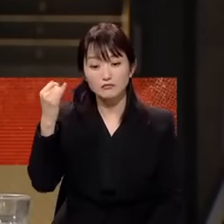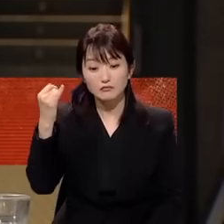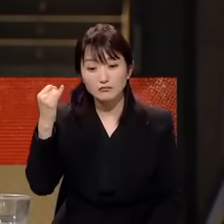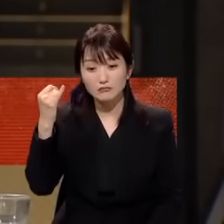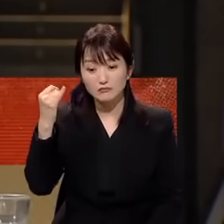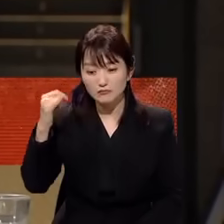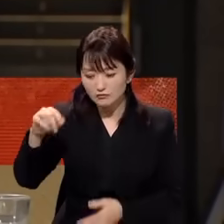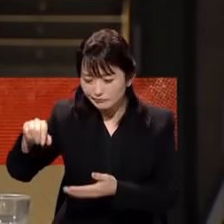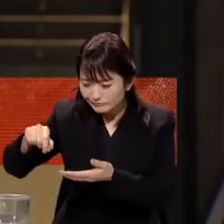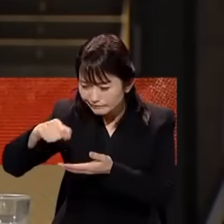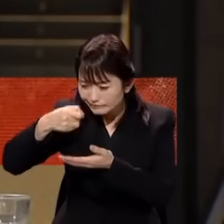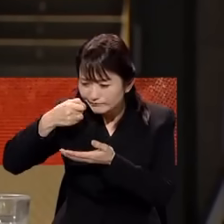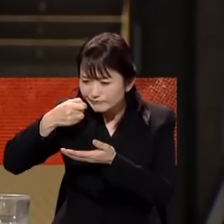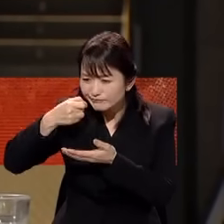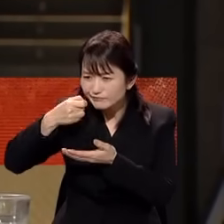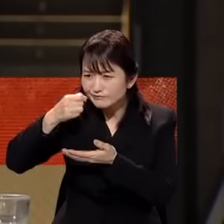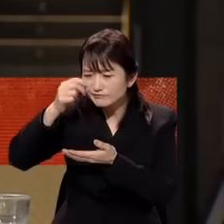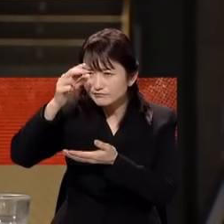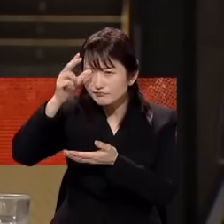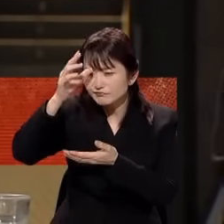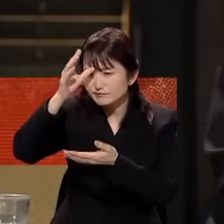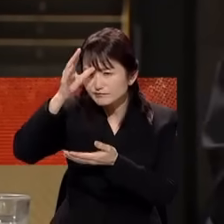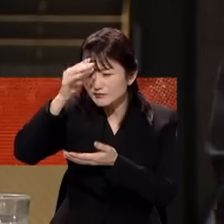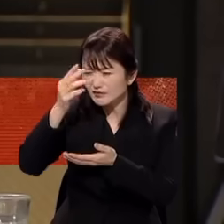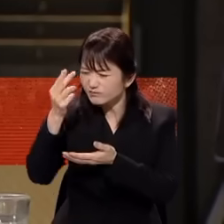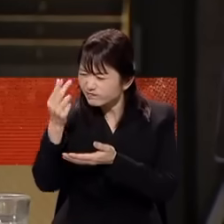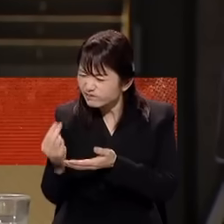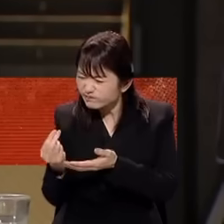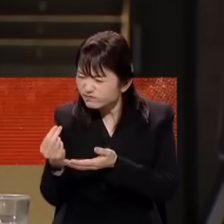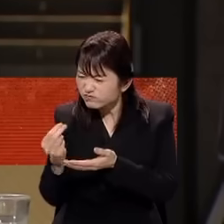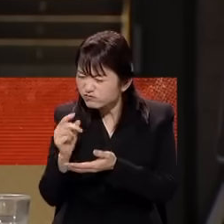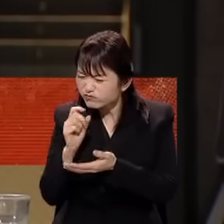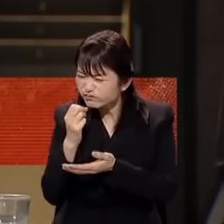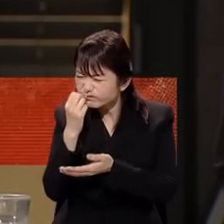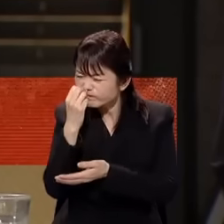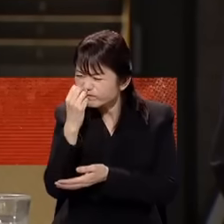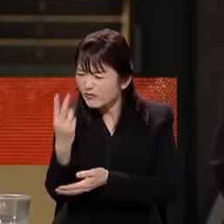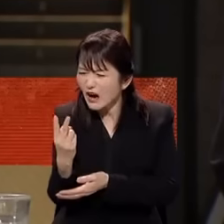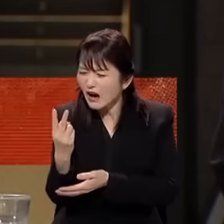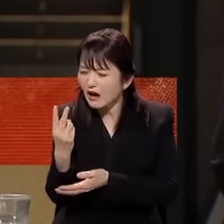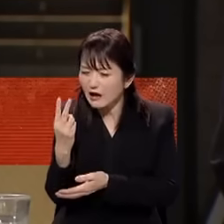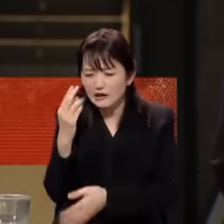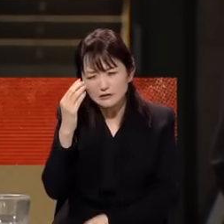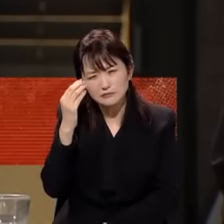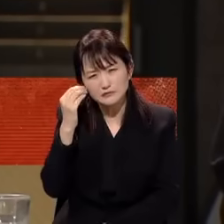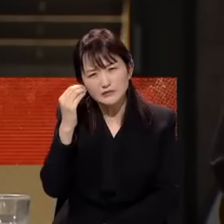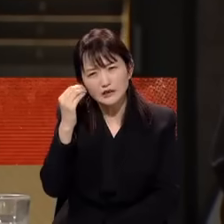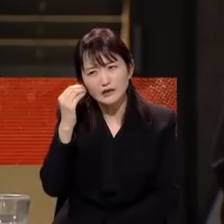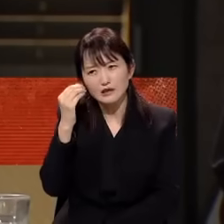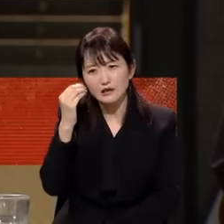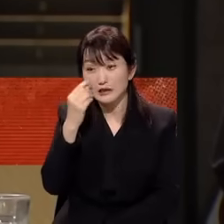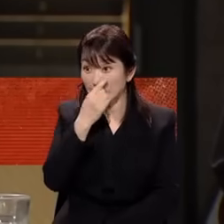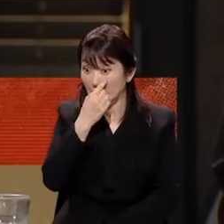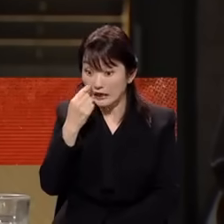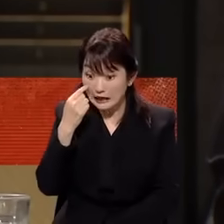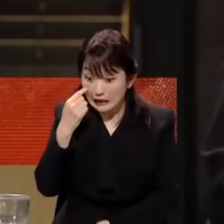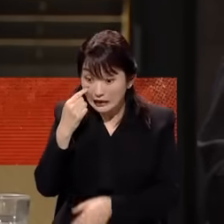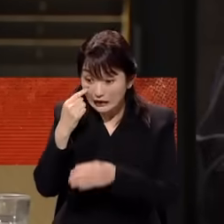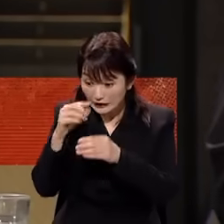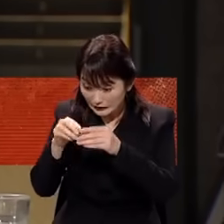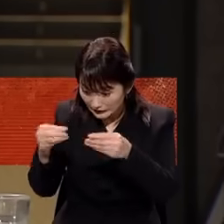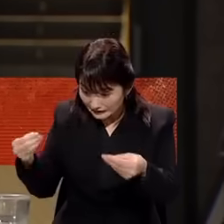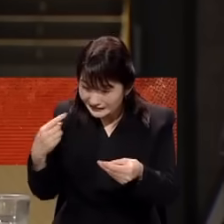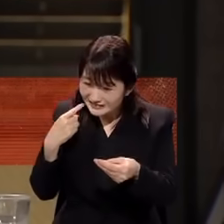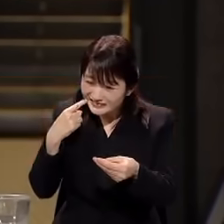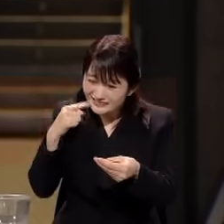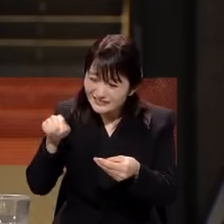딱 먹더니 닭똥집에서 썩은 냄새가 나고 맛이 이상하다. 그리고 확인해보니까 저 노란 이물질인데 이게